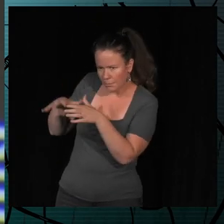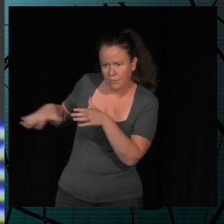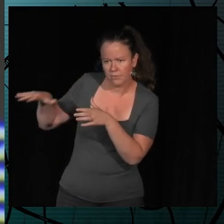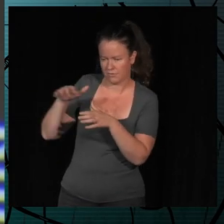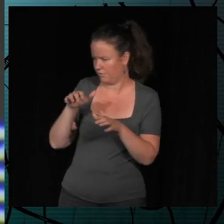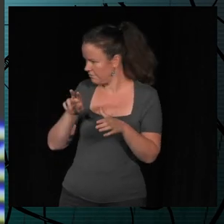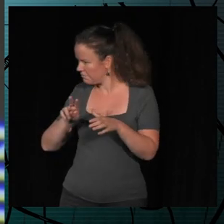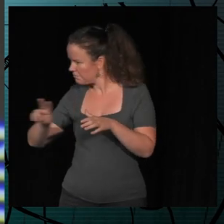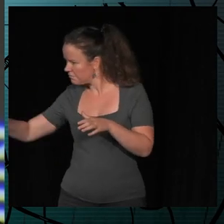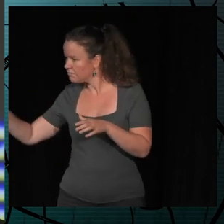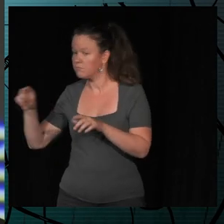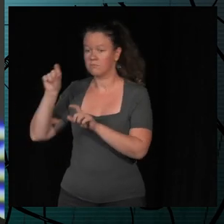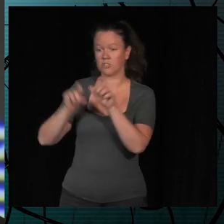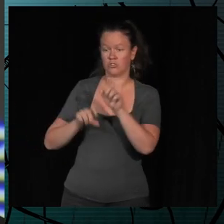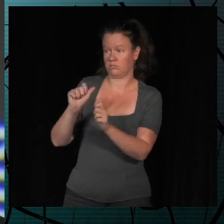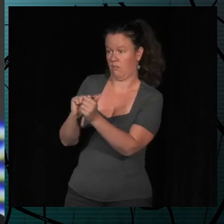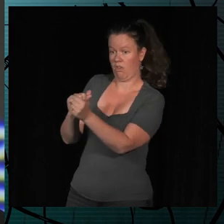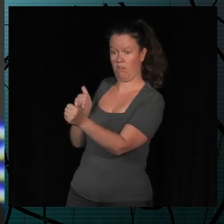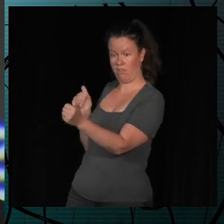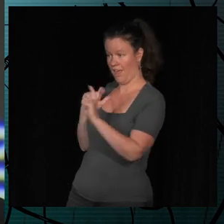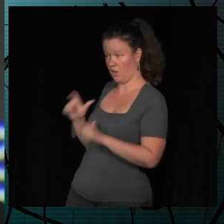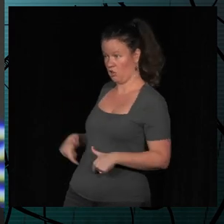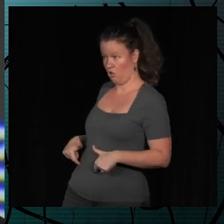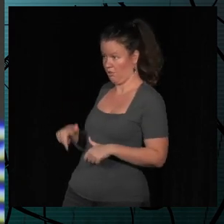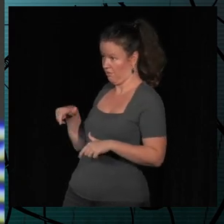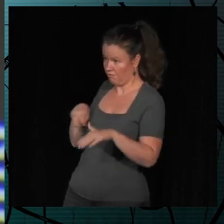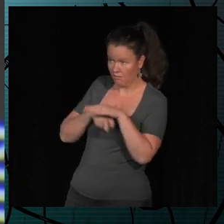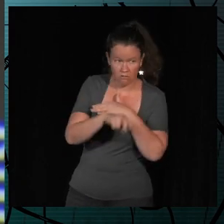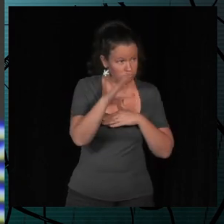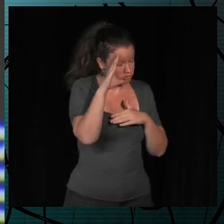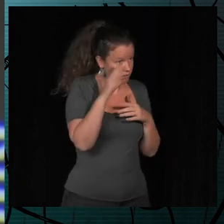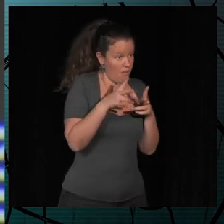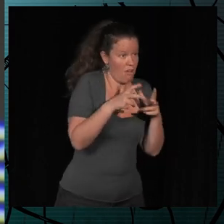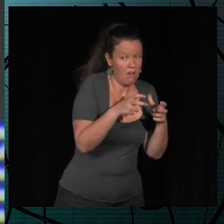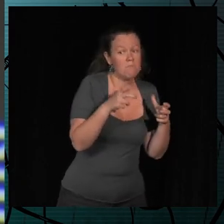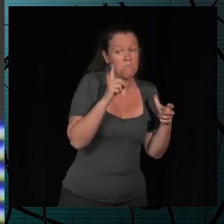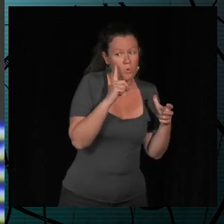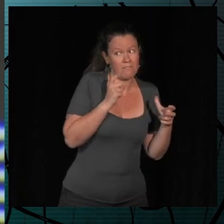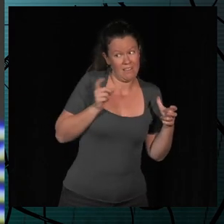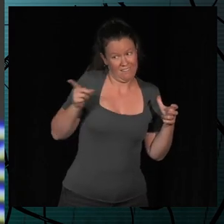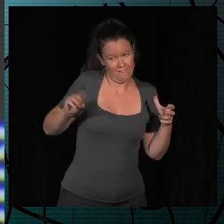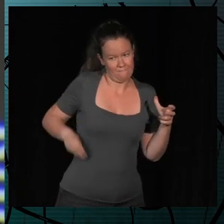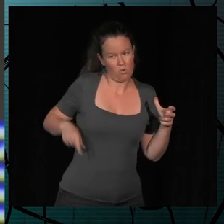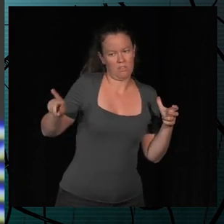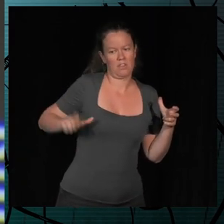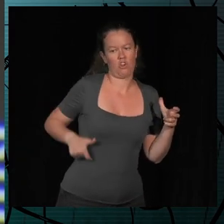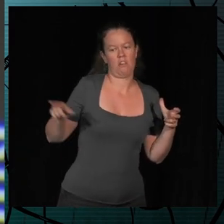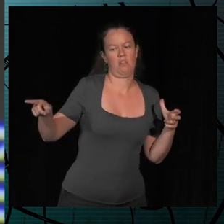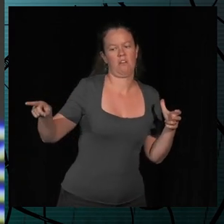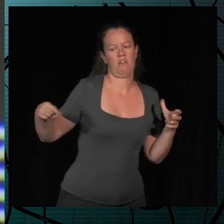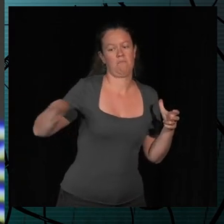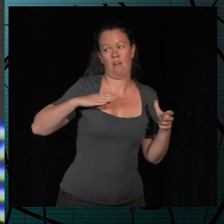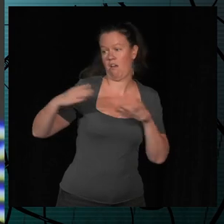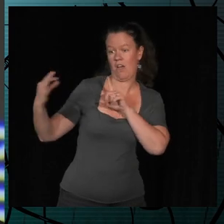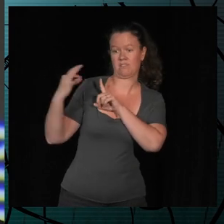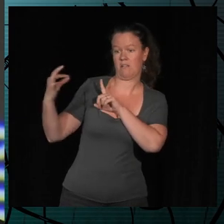beaucoup de jeunes dcolarisés Scott show jeu vidéo chez eux avaient d'abord été victime de harcèlement ils avaient quitté l'école ils s'ennuyaient